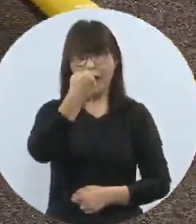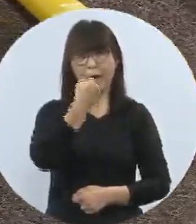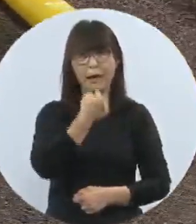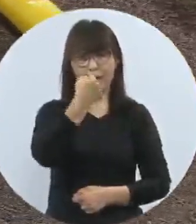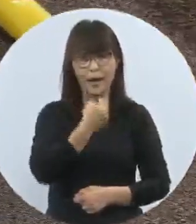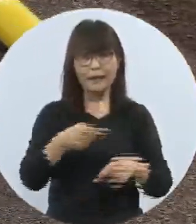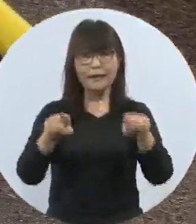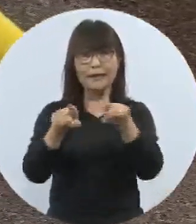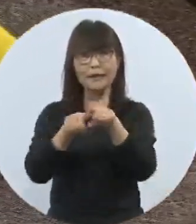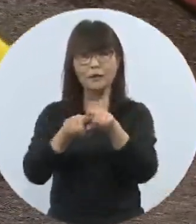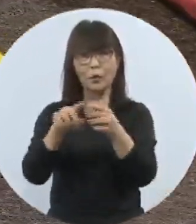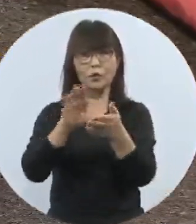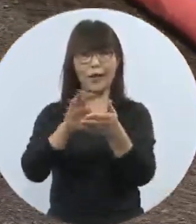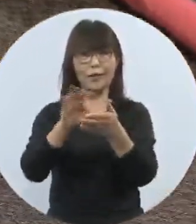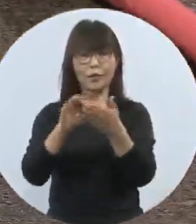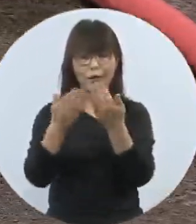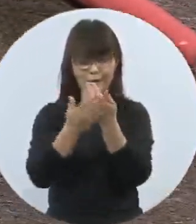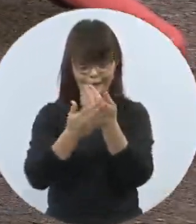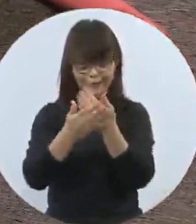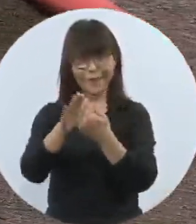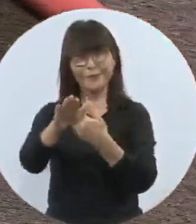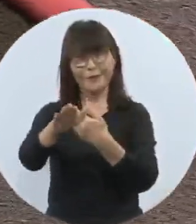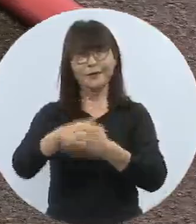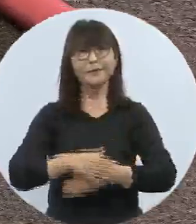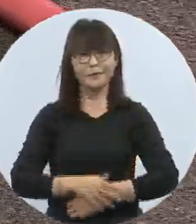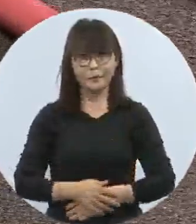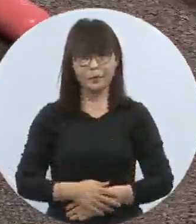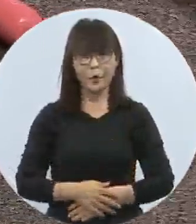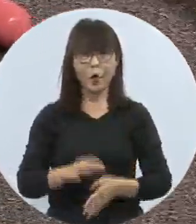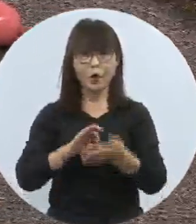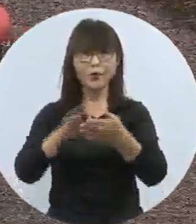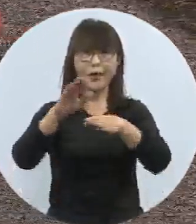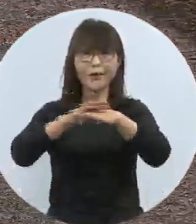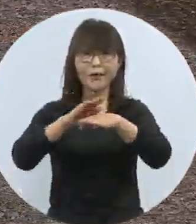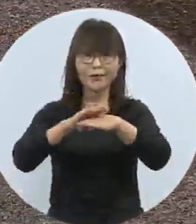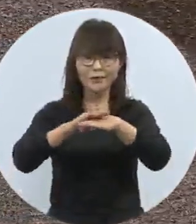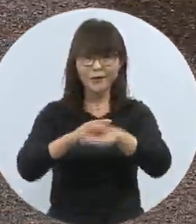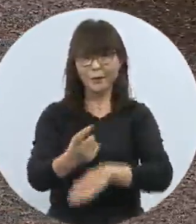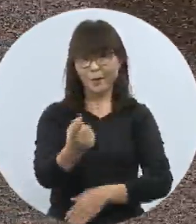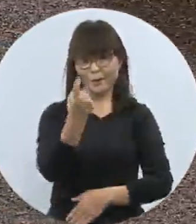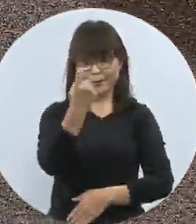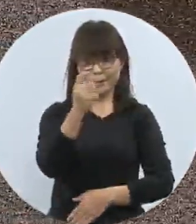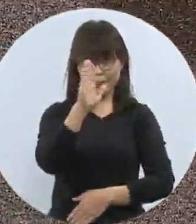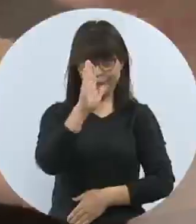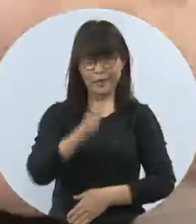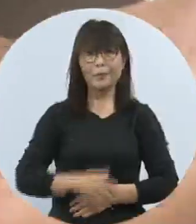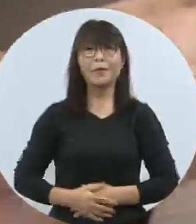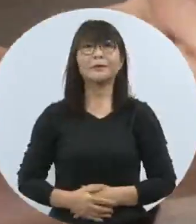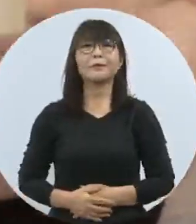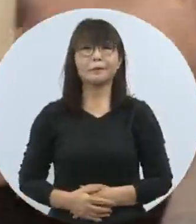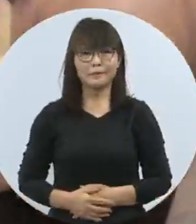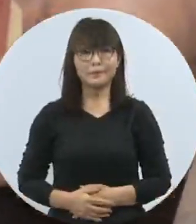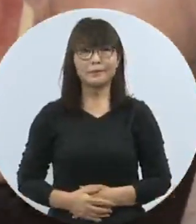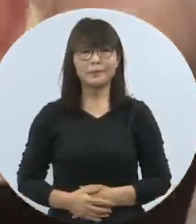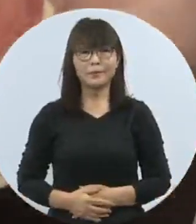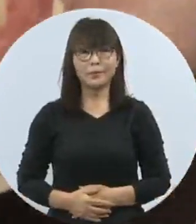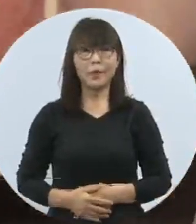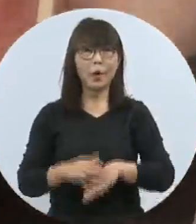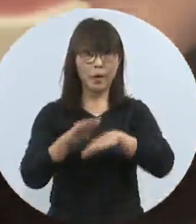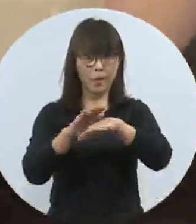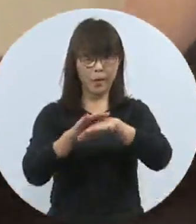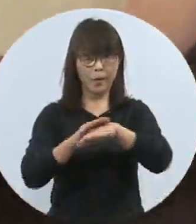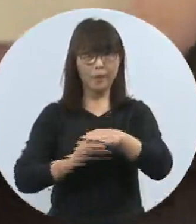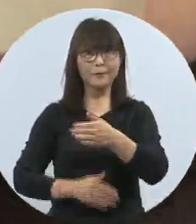み合わせて使うことが大切です。その使い方についても伺いました。 入れ方なんですけれども